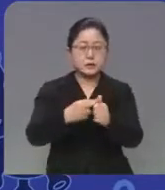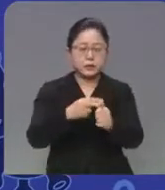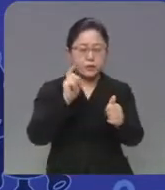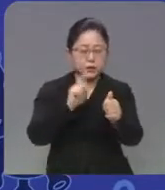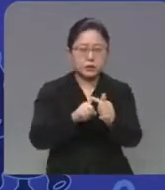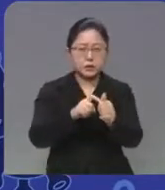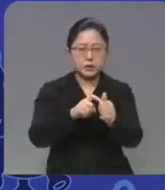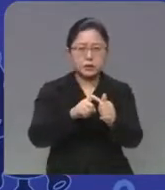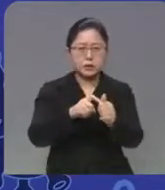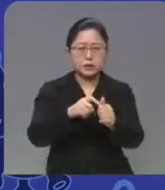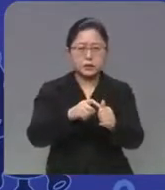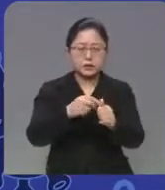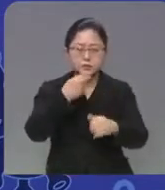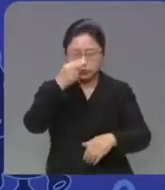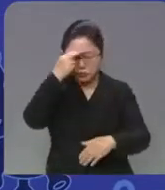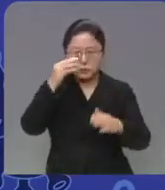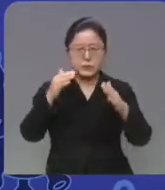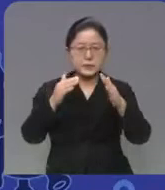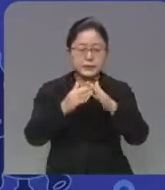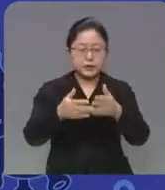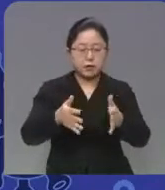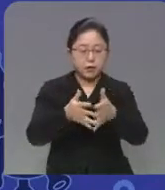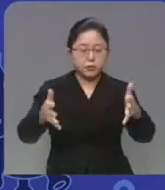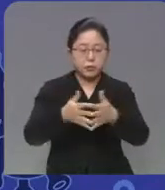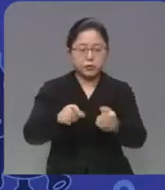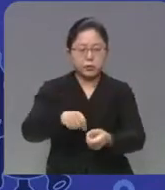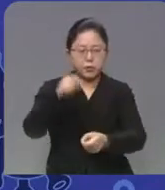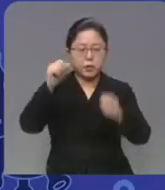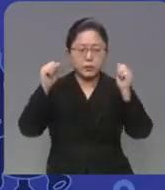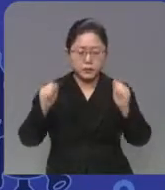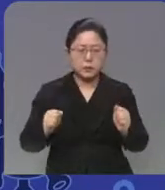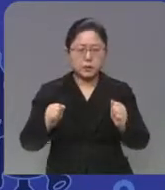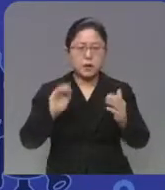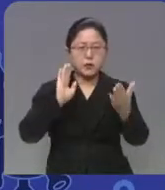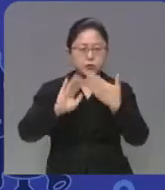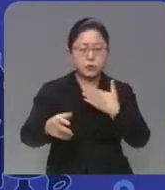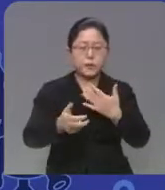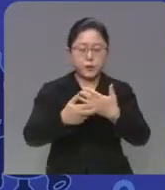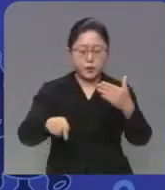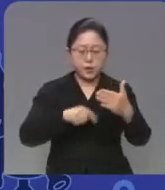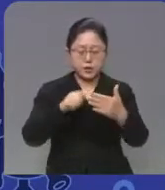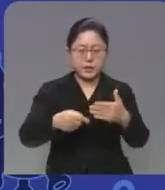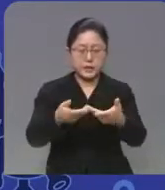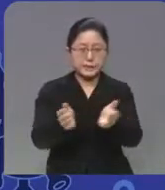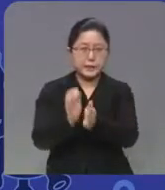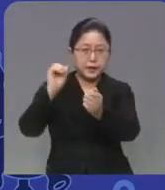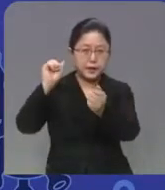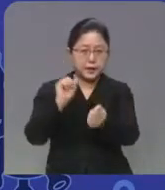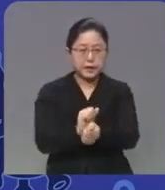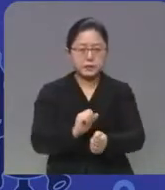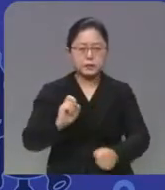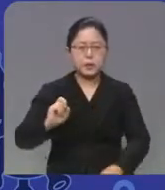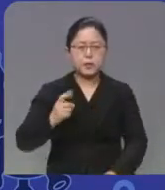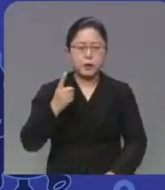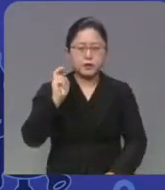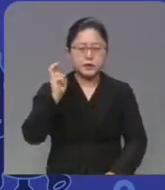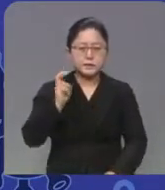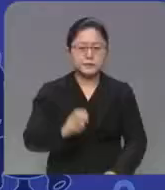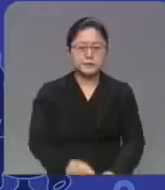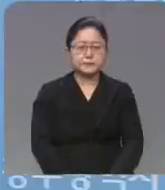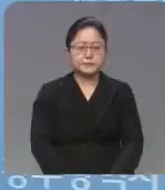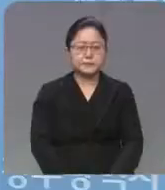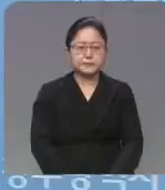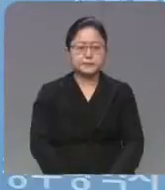나온 룸소주방이 있는 건물에서 장시간 머무른 것이 이후 병원 내 집단 감염의 원인이 된 것으로 보고